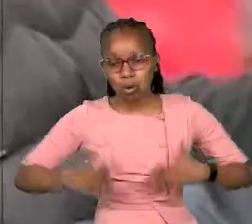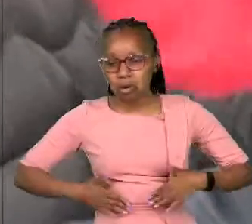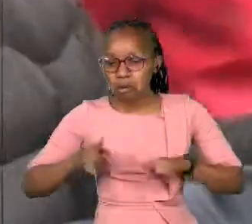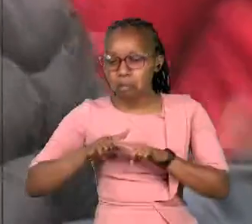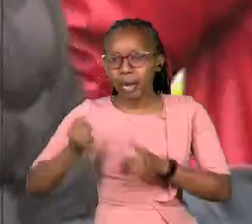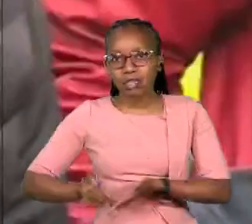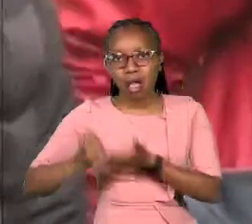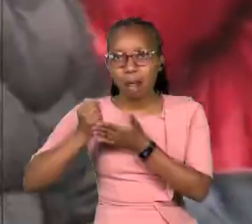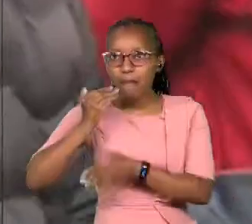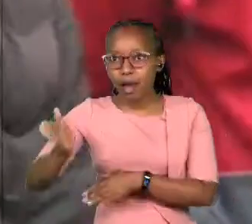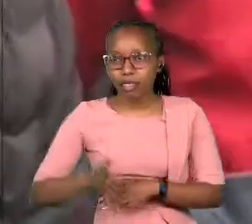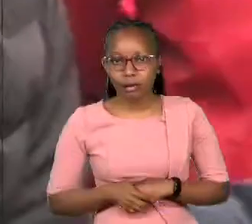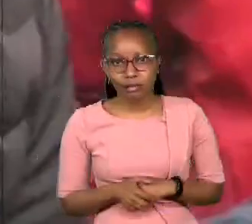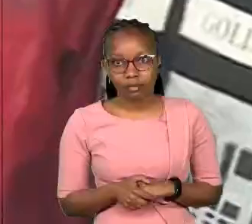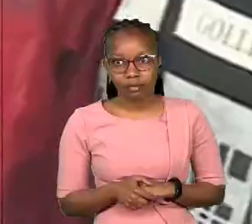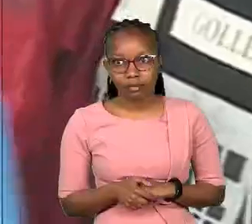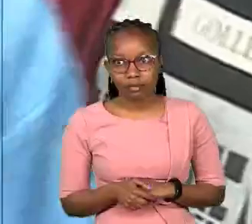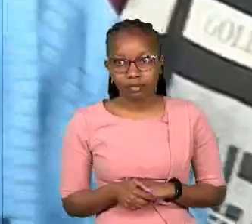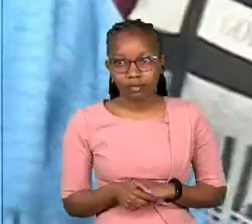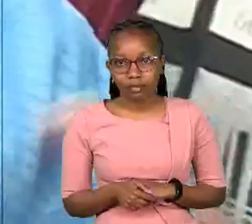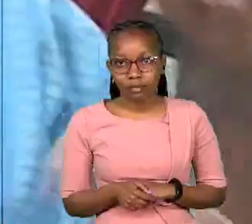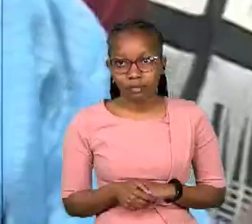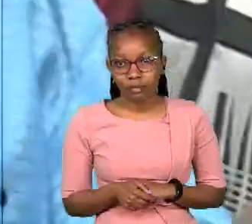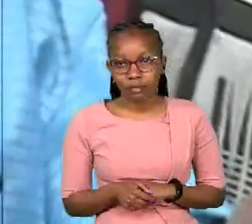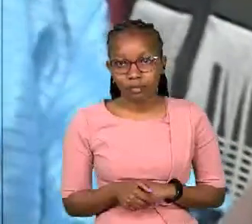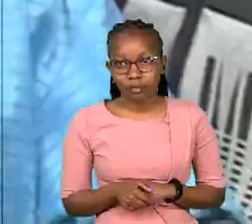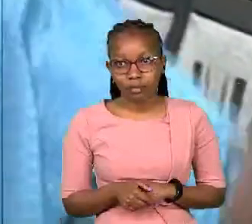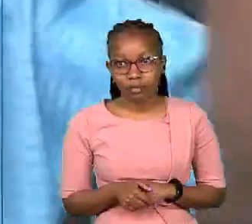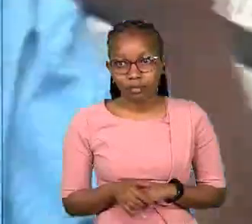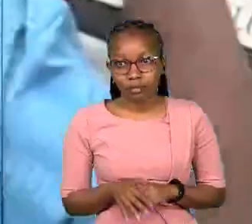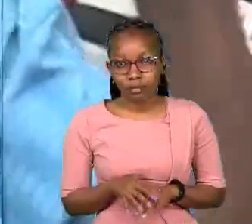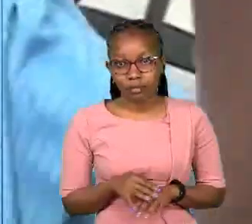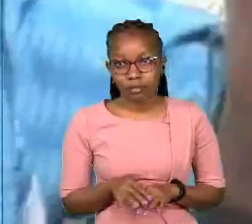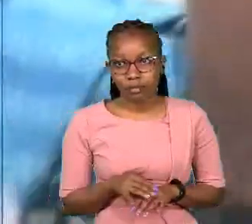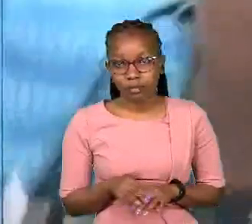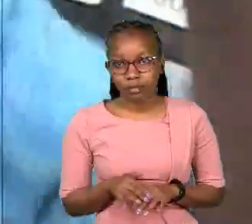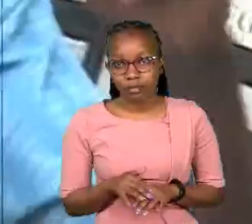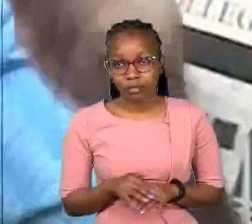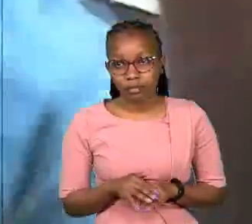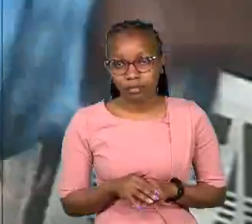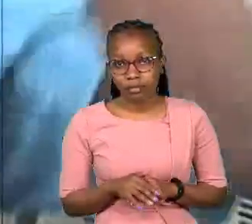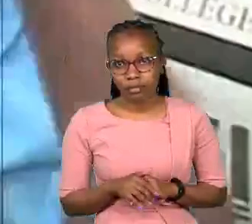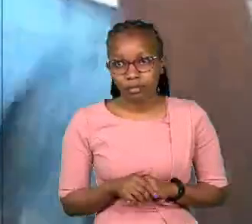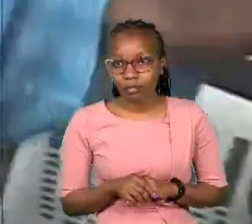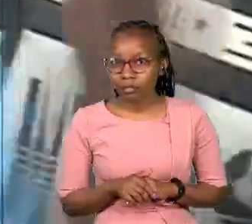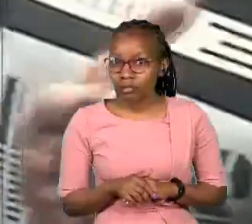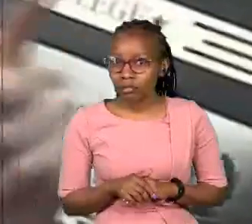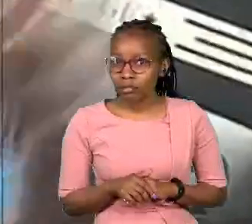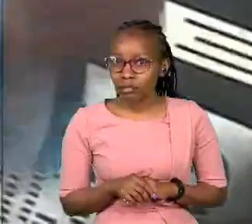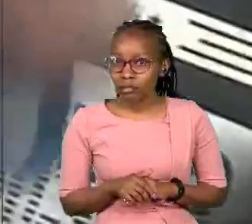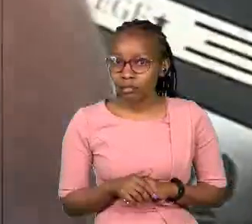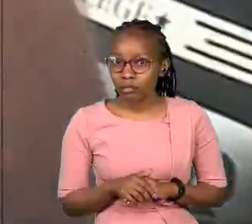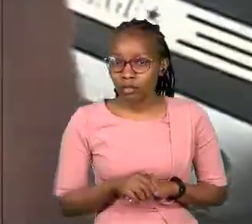kurudi mwenye baadaye kuhakikisha kitu yote. Sasa na kabla ya brother zako amekufa. Mimi ndio nakaa hivi. Kwenda kwa